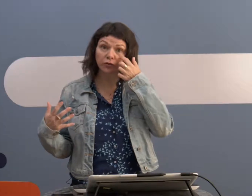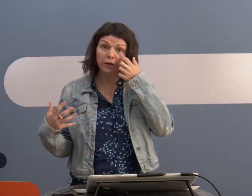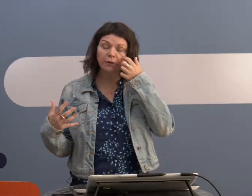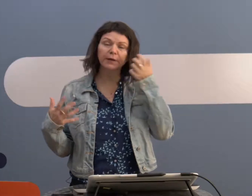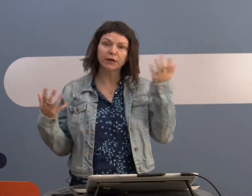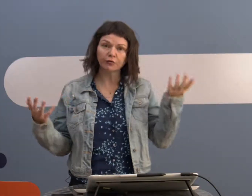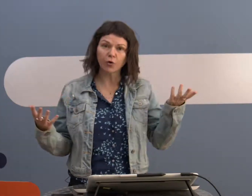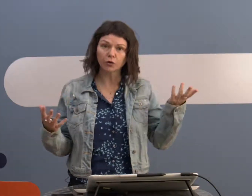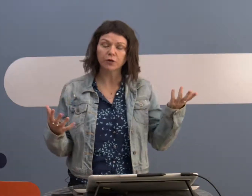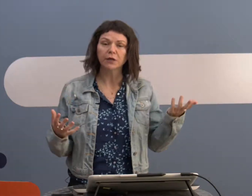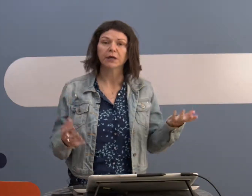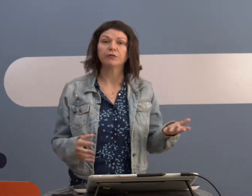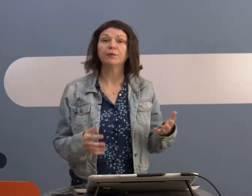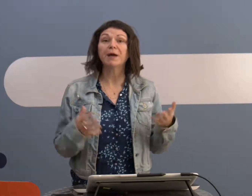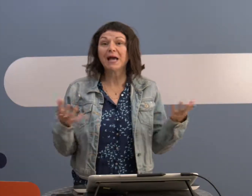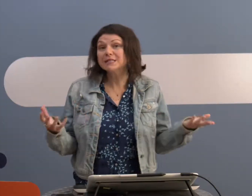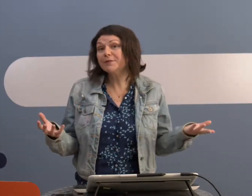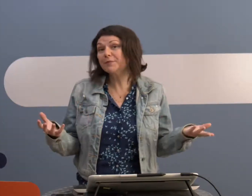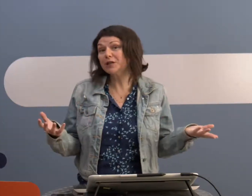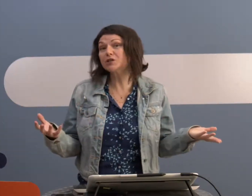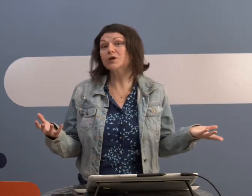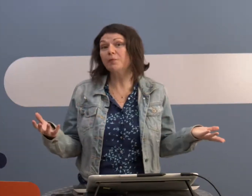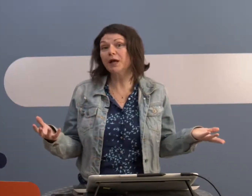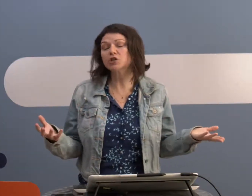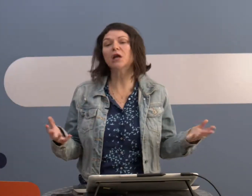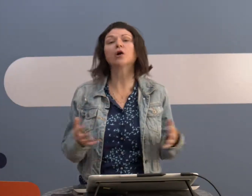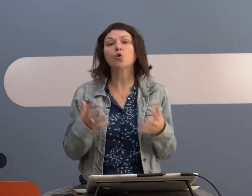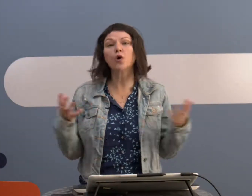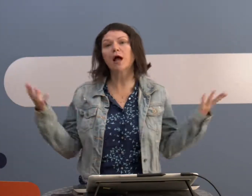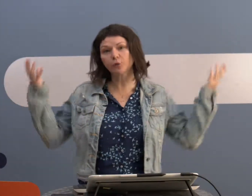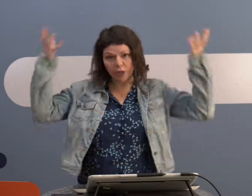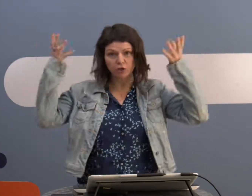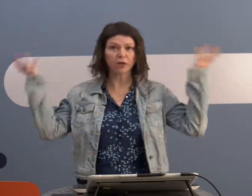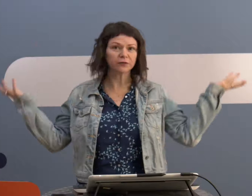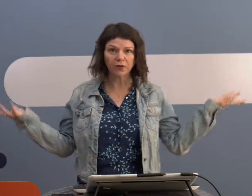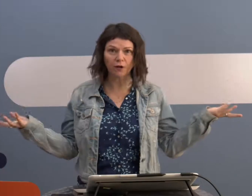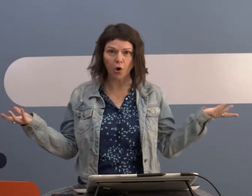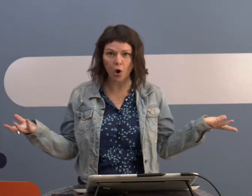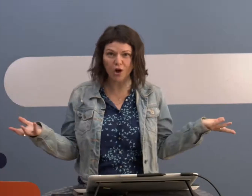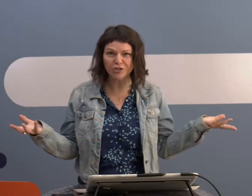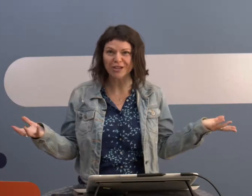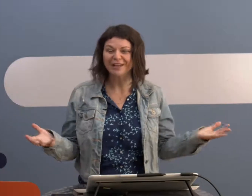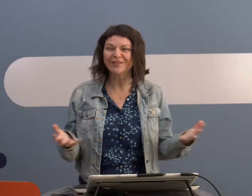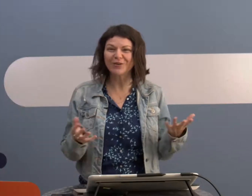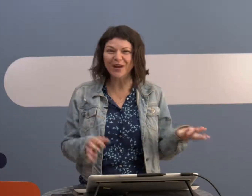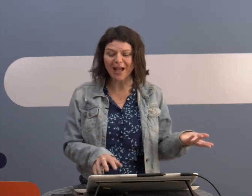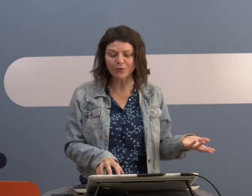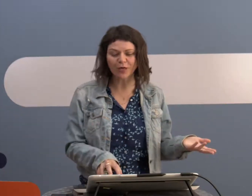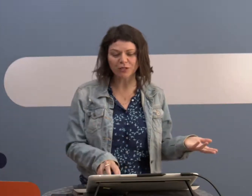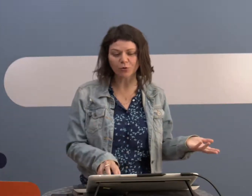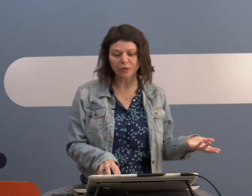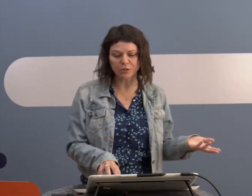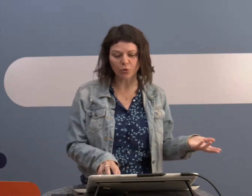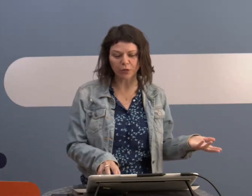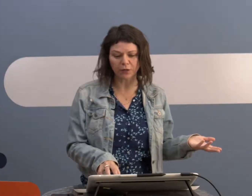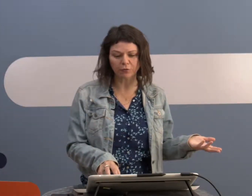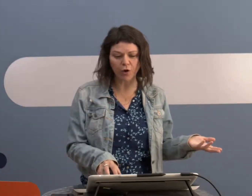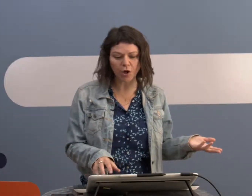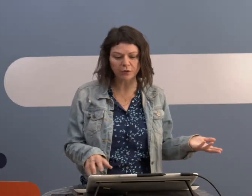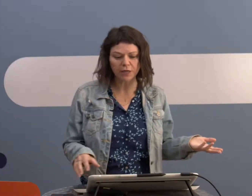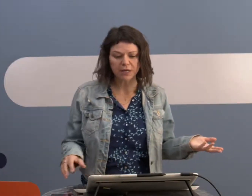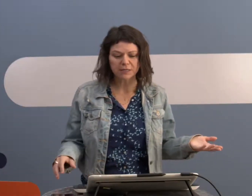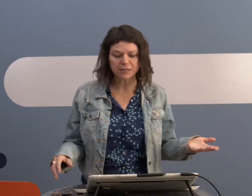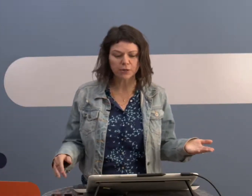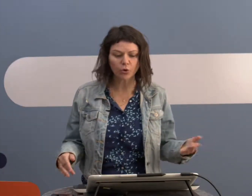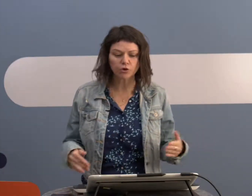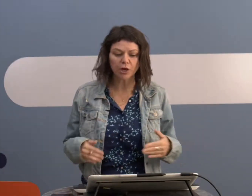לזכות בכבוד. ובעצם מה שזה אומר, שלכולנו יש כתר על הראש, וכולנו יש לנו את הזכות